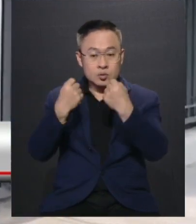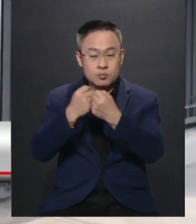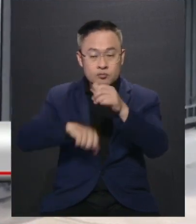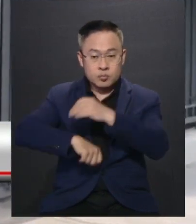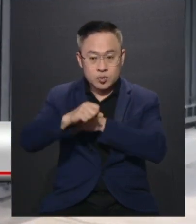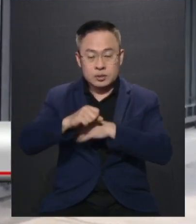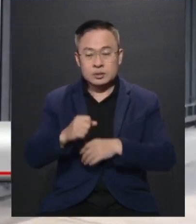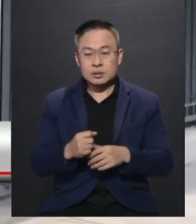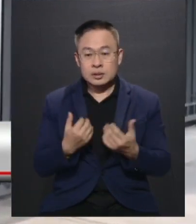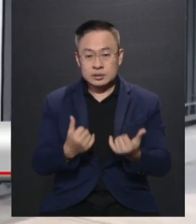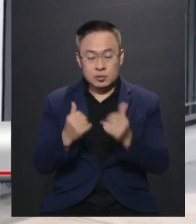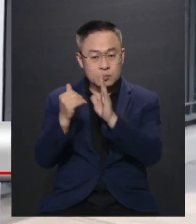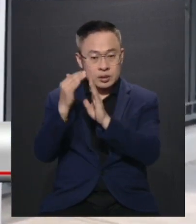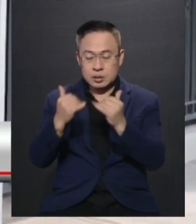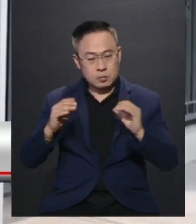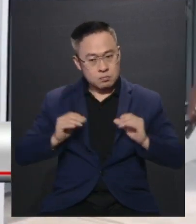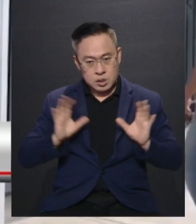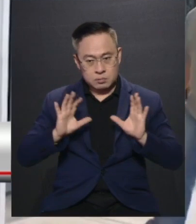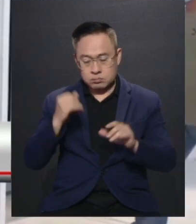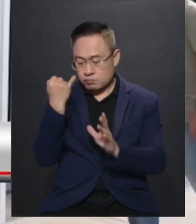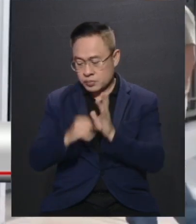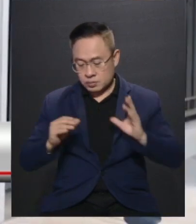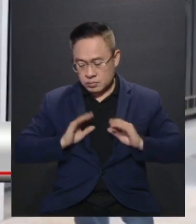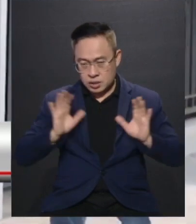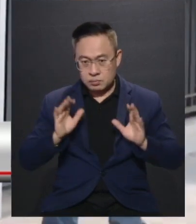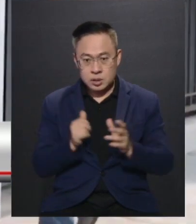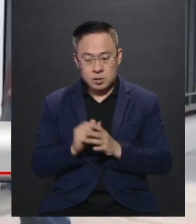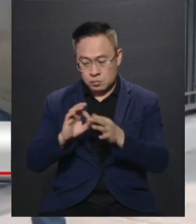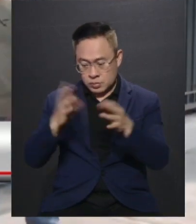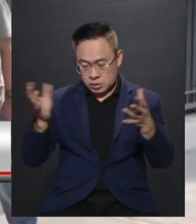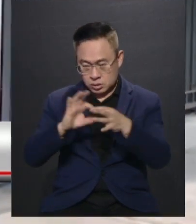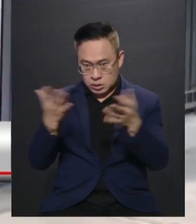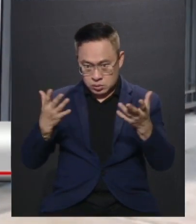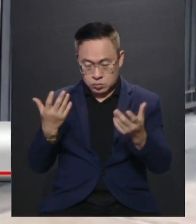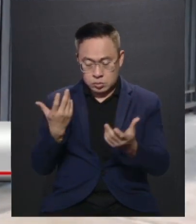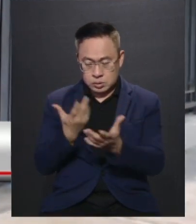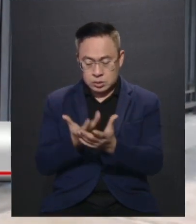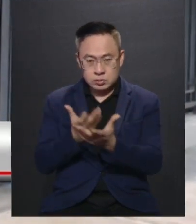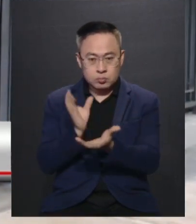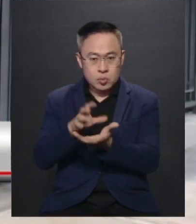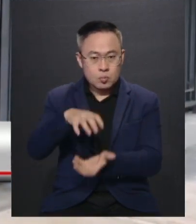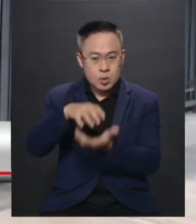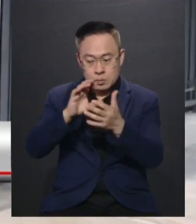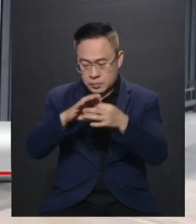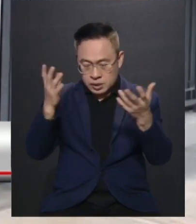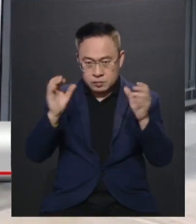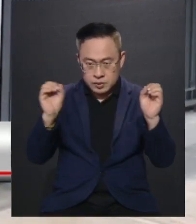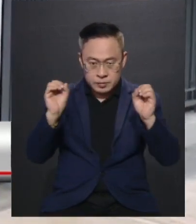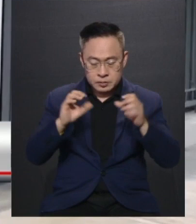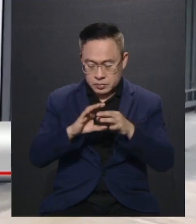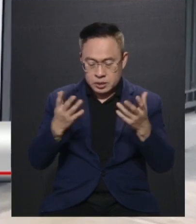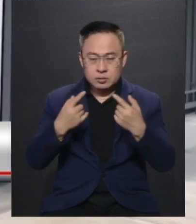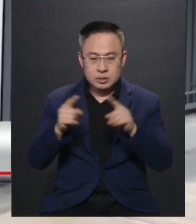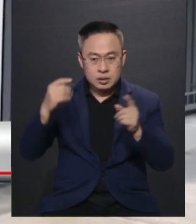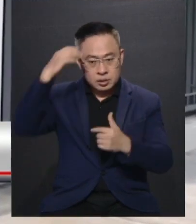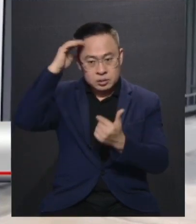ายังได้ออกมาปฏิเสธนะเขาบอกว่าเขาไม่ได้มีส่วนเกี่ยวข้องกับเรื่องนี ้ ก็เป็นสิทธิ์ที่จะปฏิเสธได้นะ